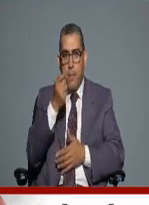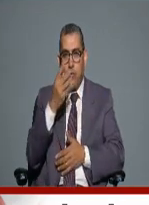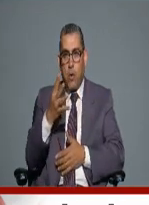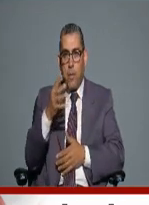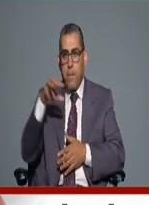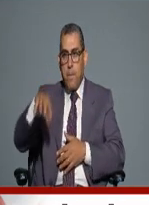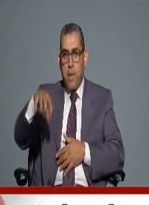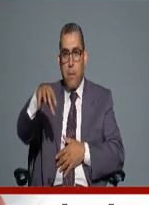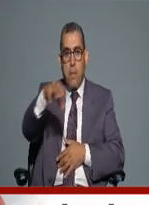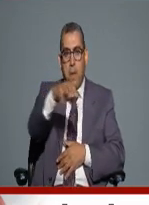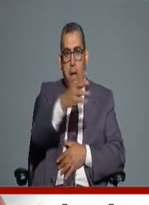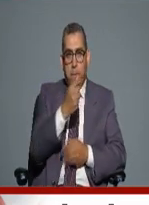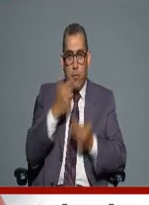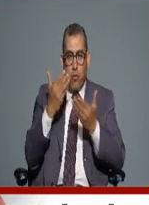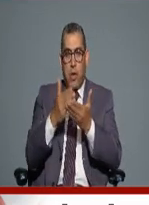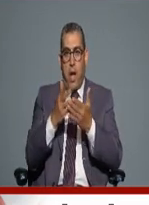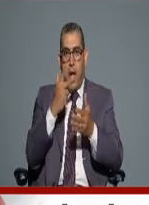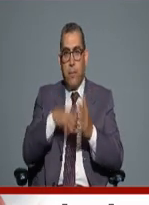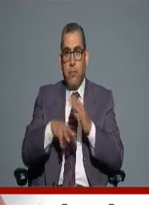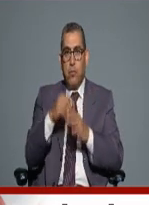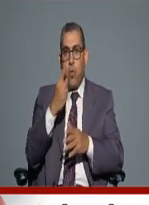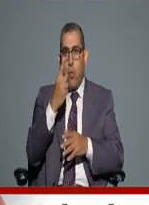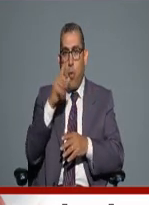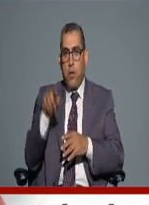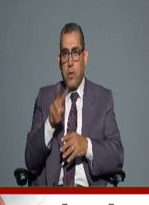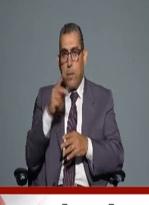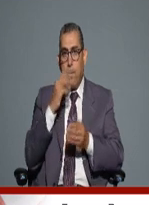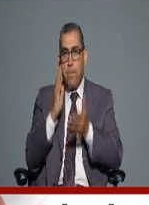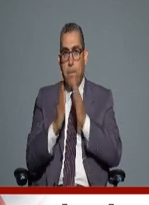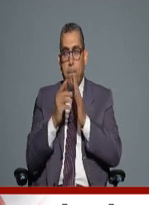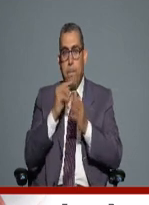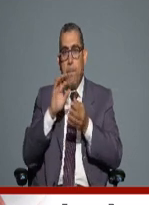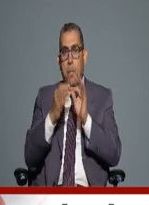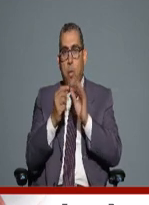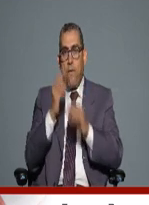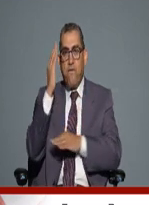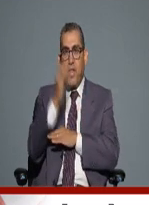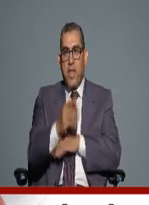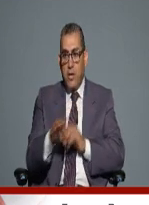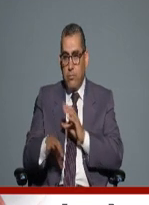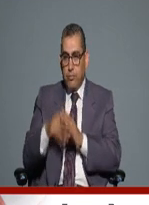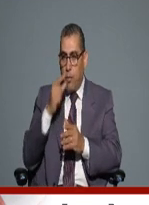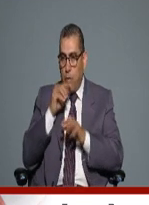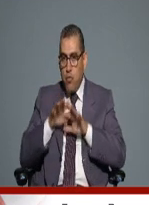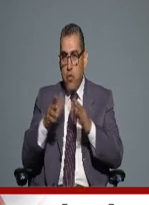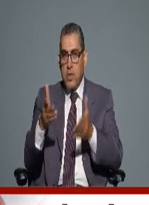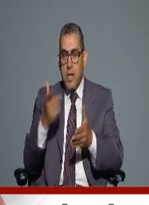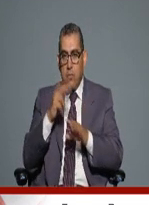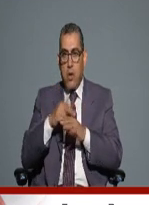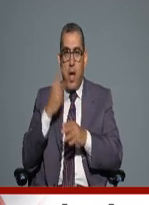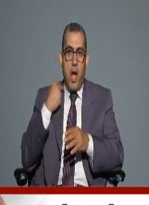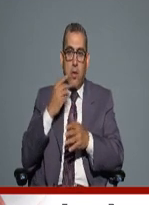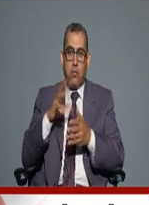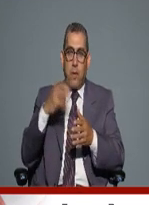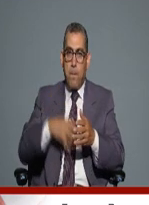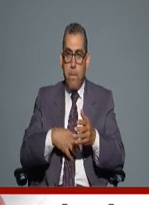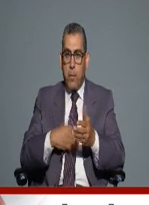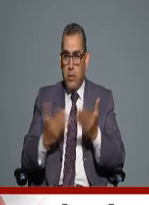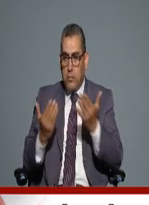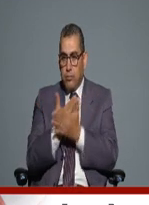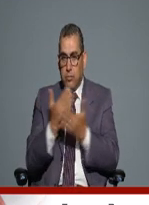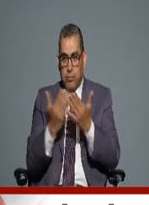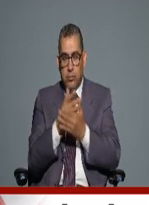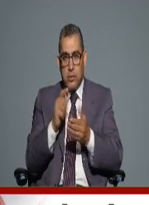محطة اللي تخدم زمامات 1.7 مليون فدان، والعديد من قطع الغيار كان لازم